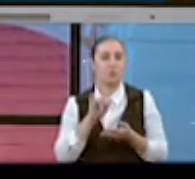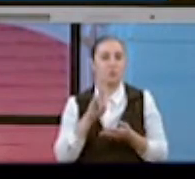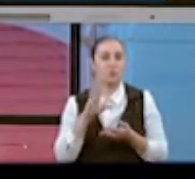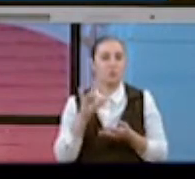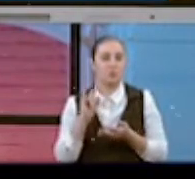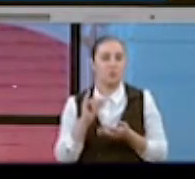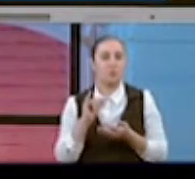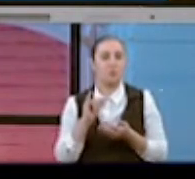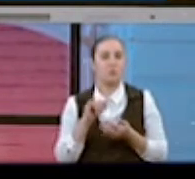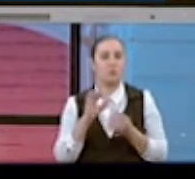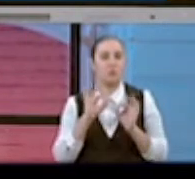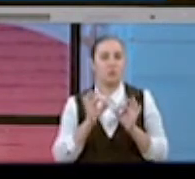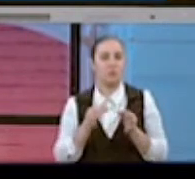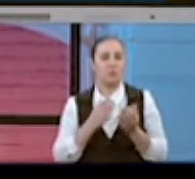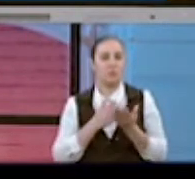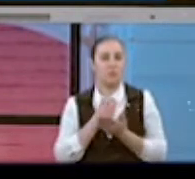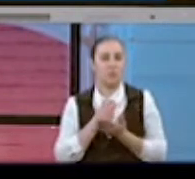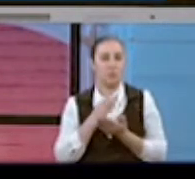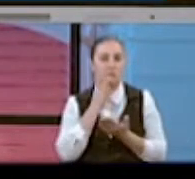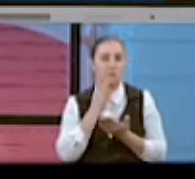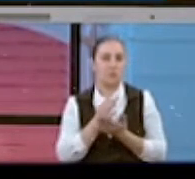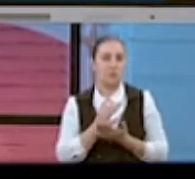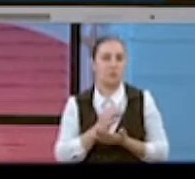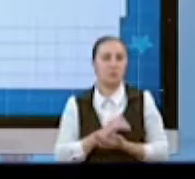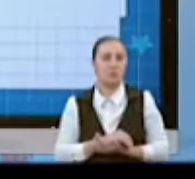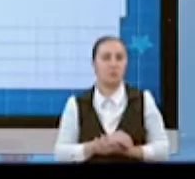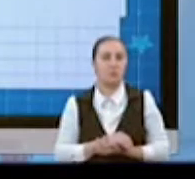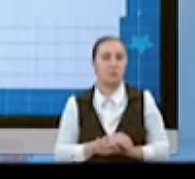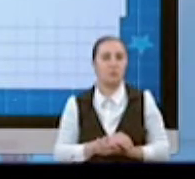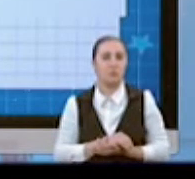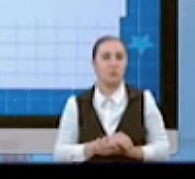букву правильного варианта ответа.